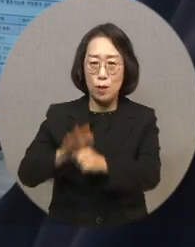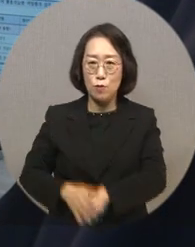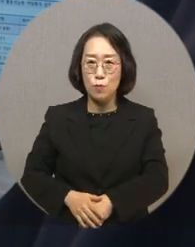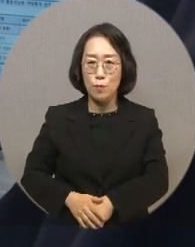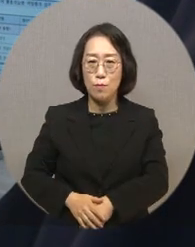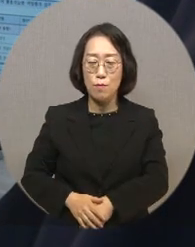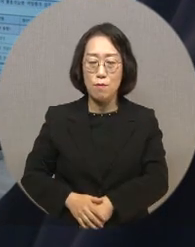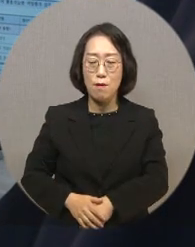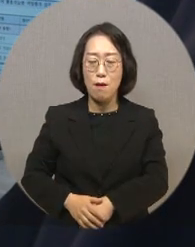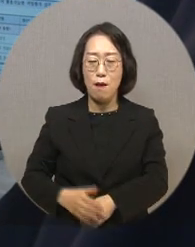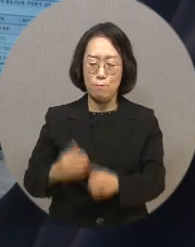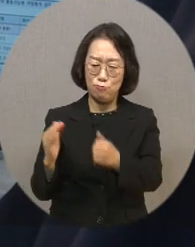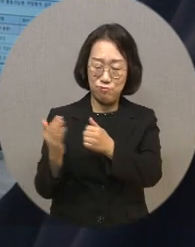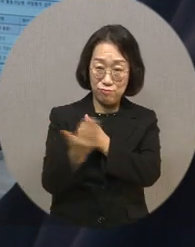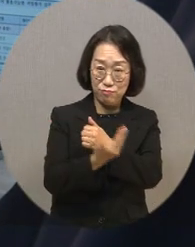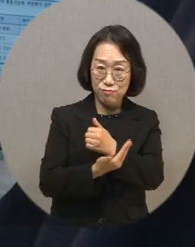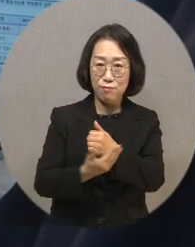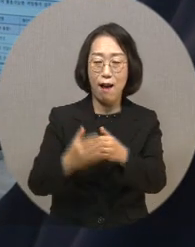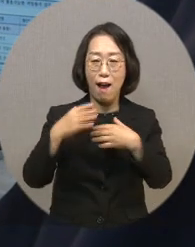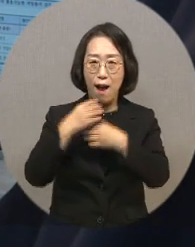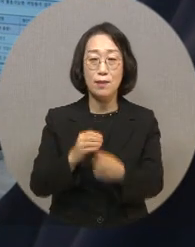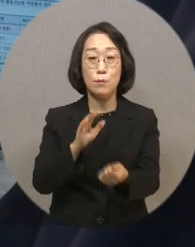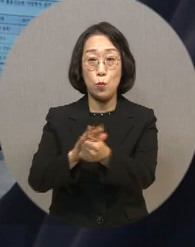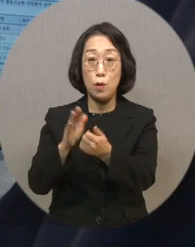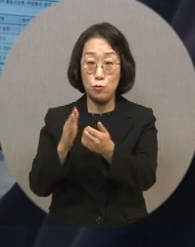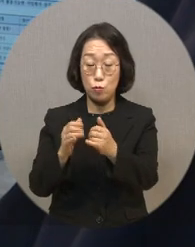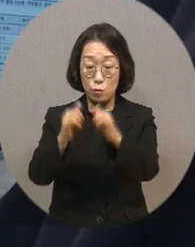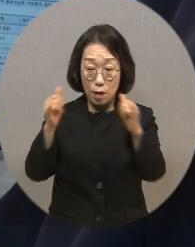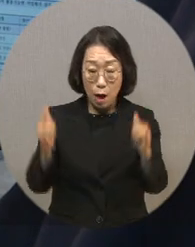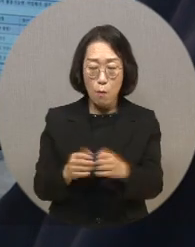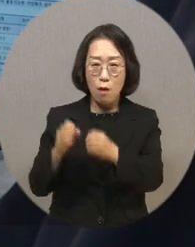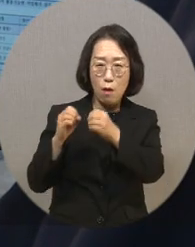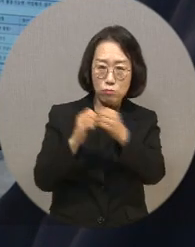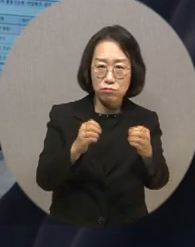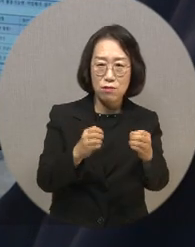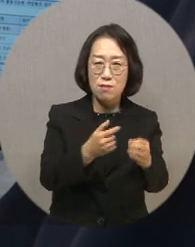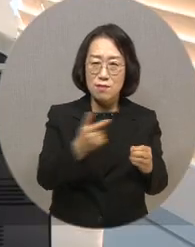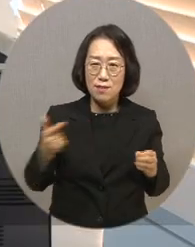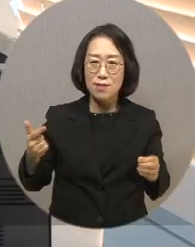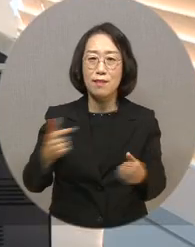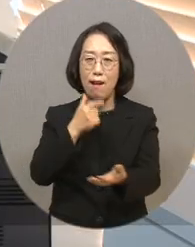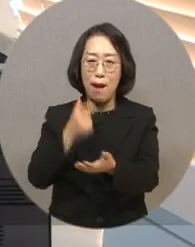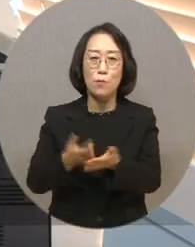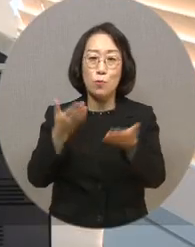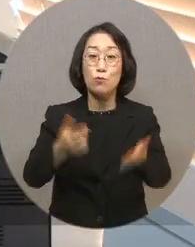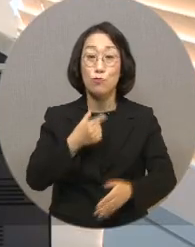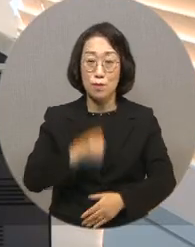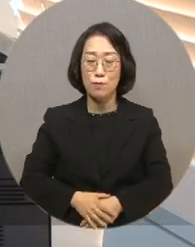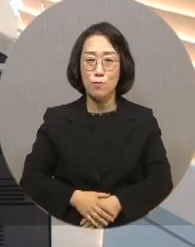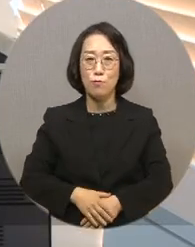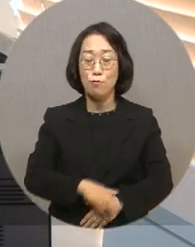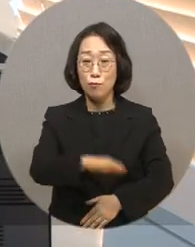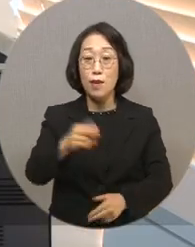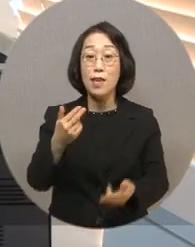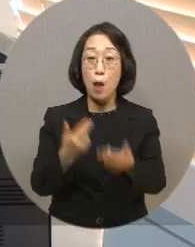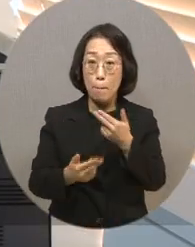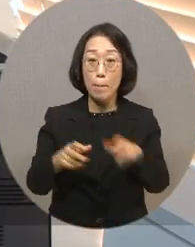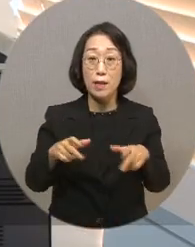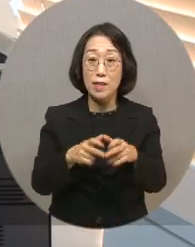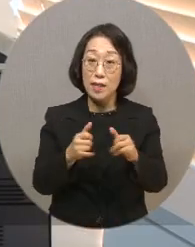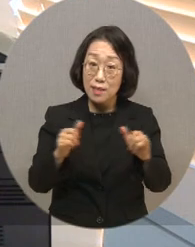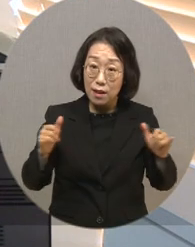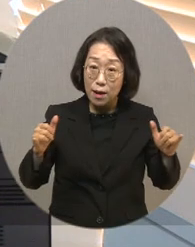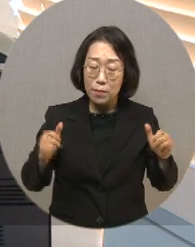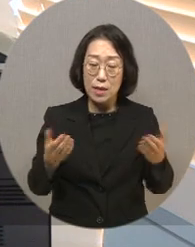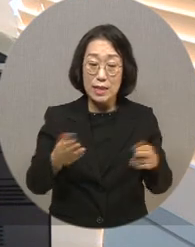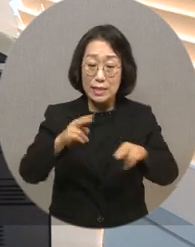든든한 울타리가 되고 사회적으로 큰 울림을 줄 수 있는 협회가 되었으면 좋겠습니다. 저희 협회는 장애인분들이 일자리만